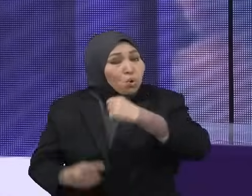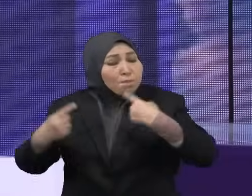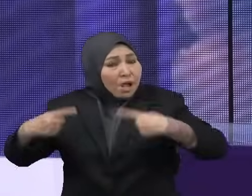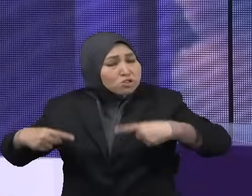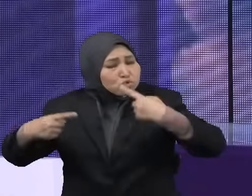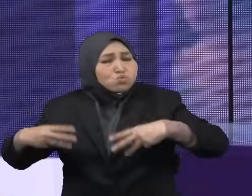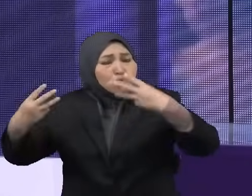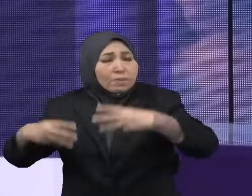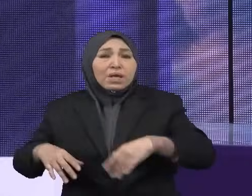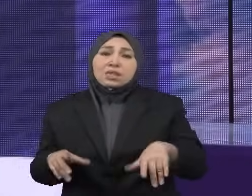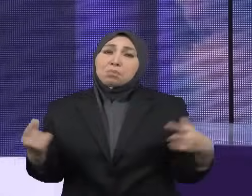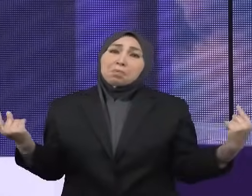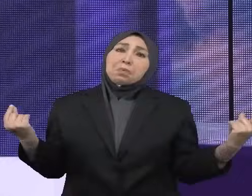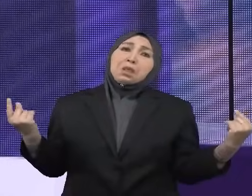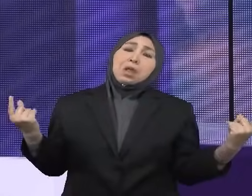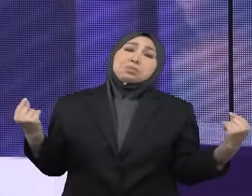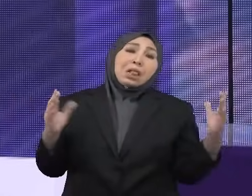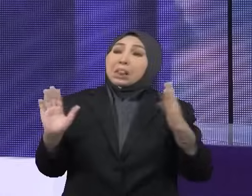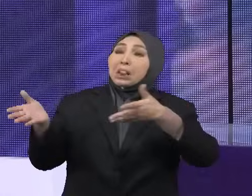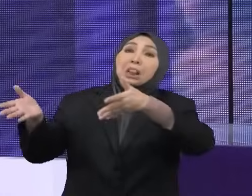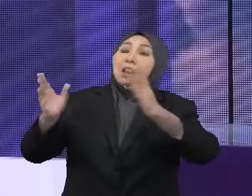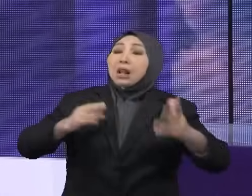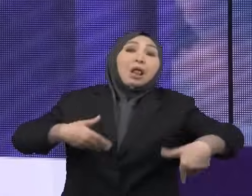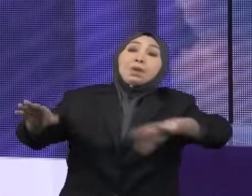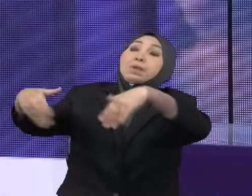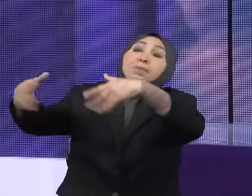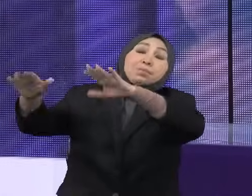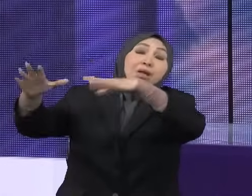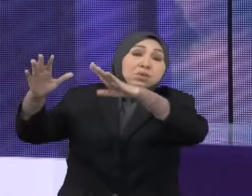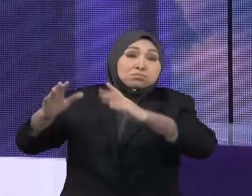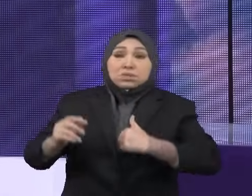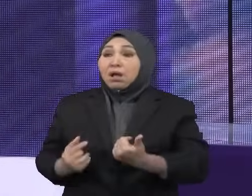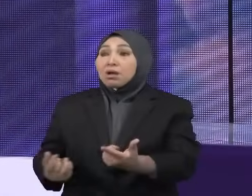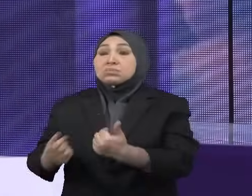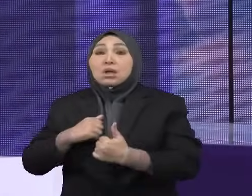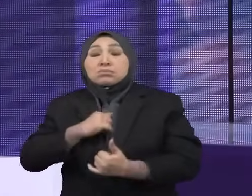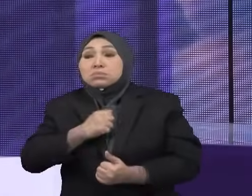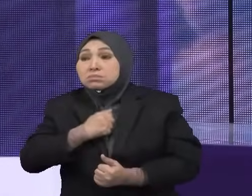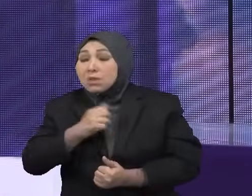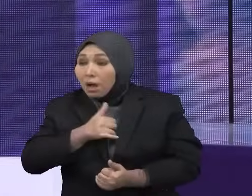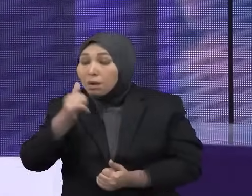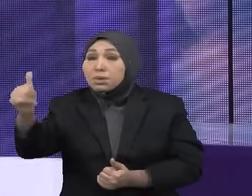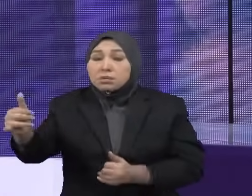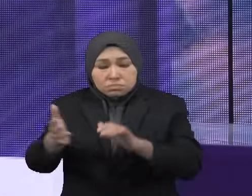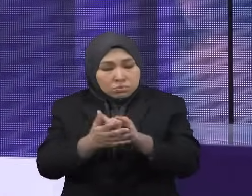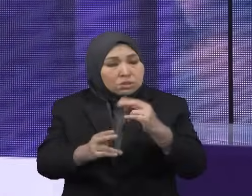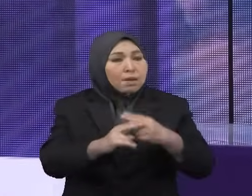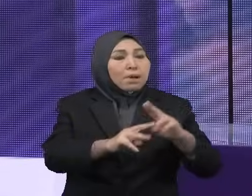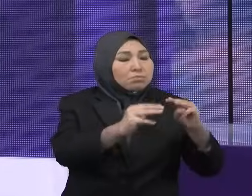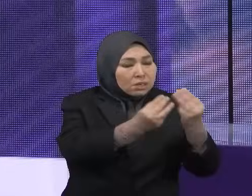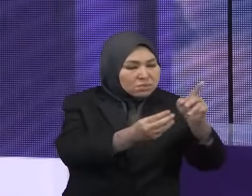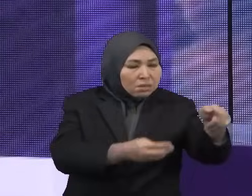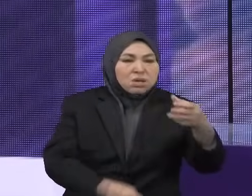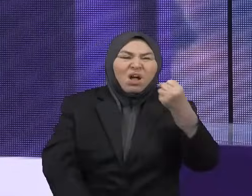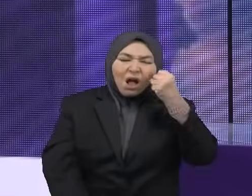mereka nak duduk sahaja, membiarkan Nabi Musa terkontang-kanting di situ. Maka itulah namanya qaumil